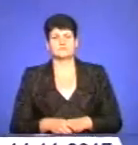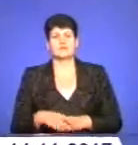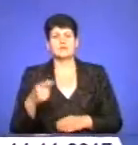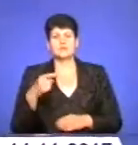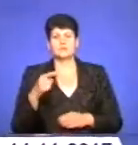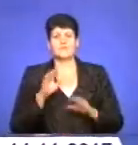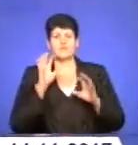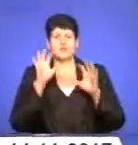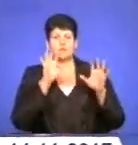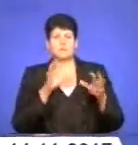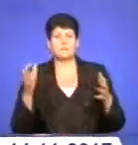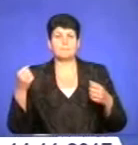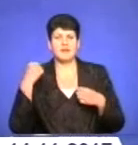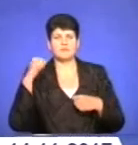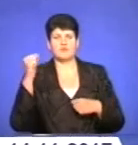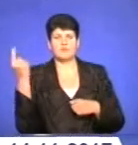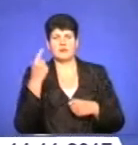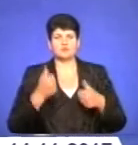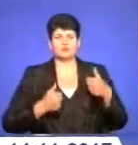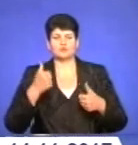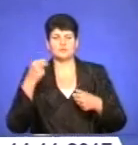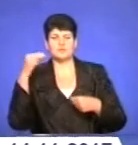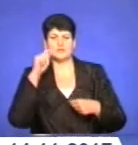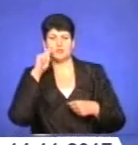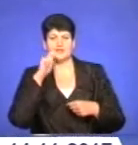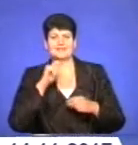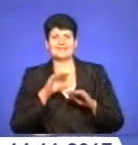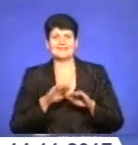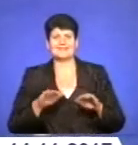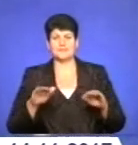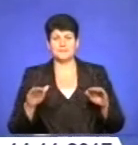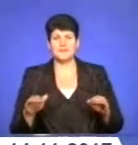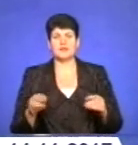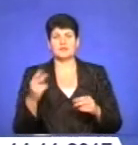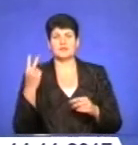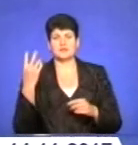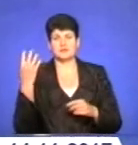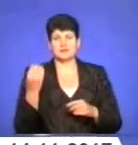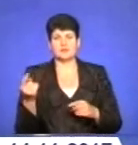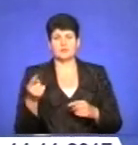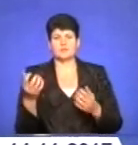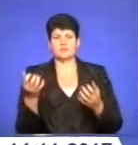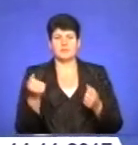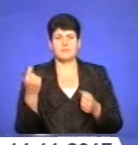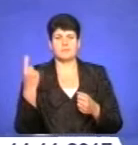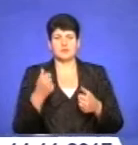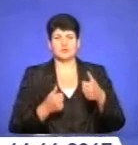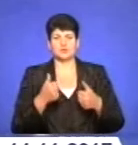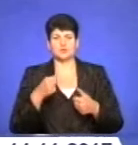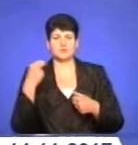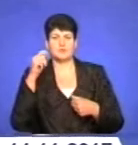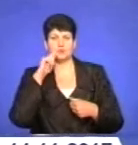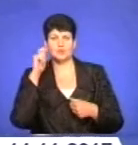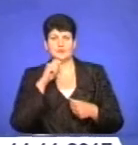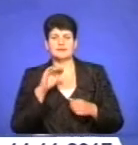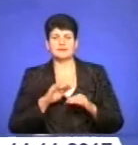Тернопільські волейболісти перемогли у першому турі чемпіонату України «Дитяча ліга». Упродовж двох днів Тернопіль приймав перший тур чемпіонату України «Дитяча